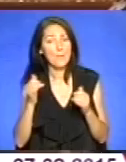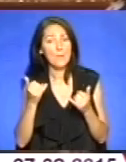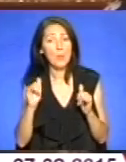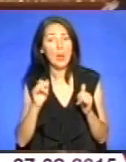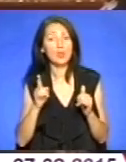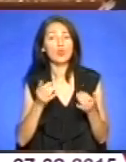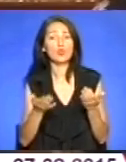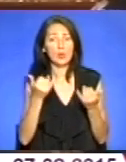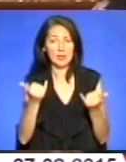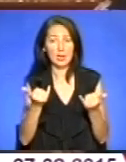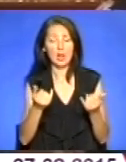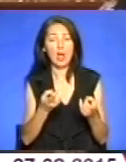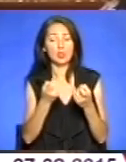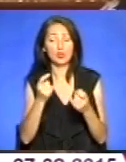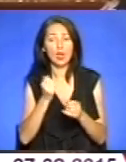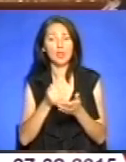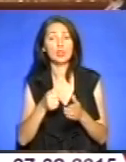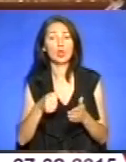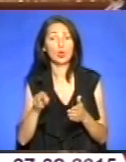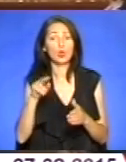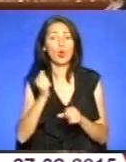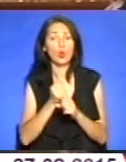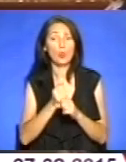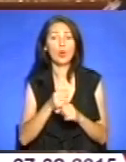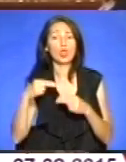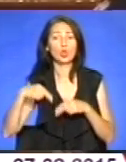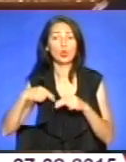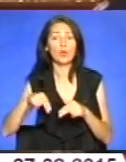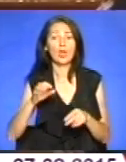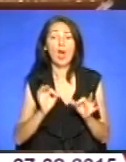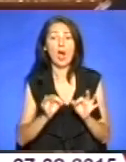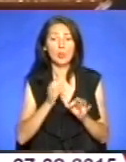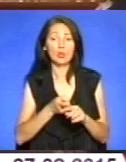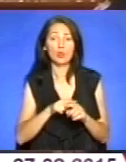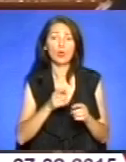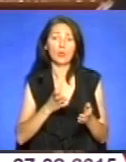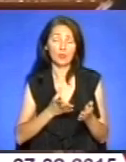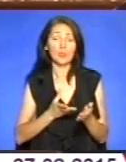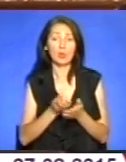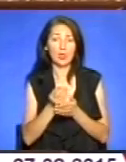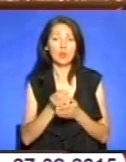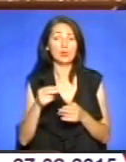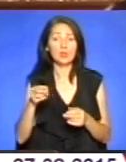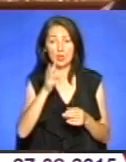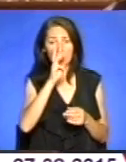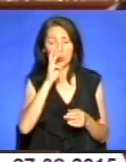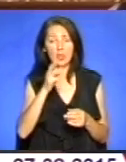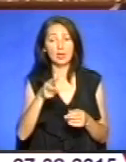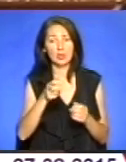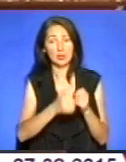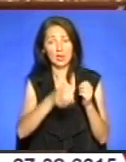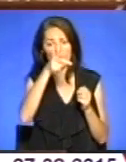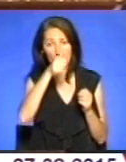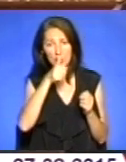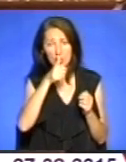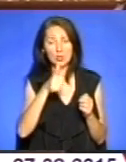роботи трудовий арбітр, то здійснюється оплата трудовому арбітру, це середньомісячний його заробіток. Якщо ви не отримаєте відповіді